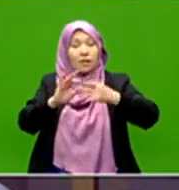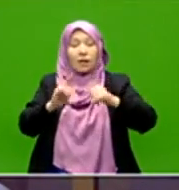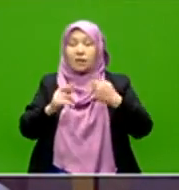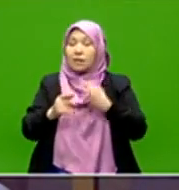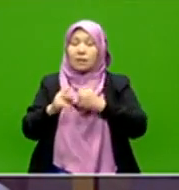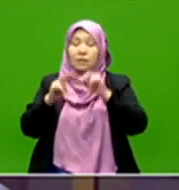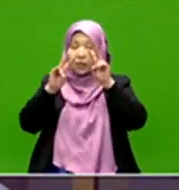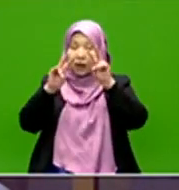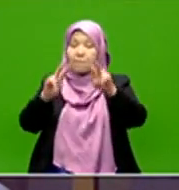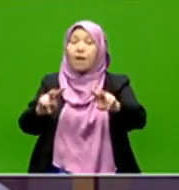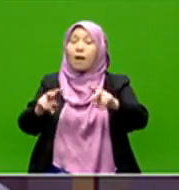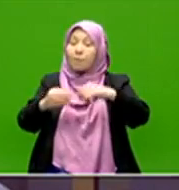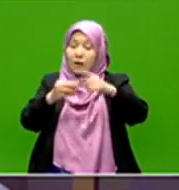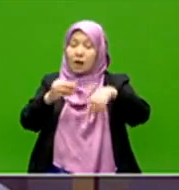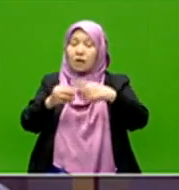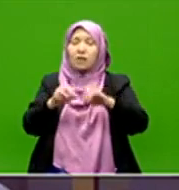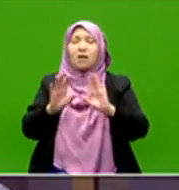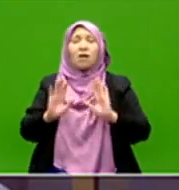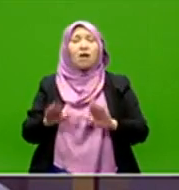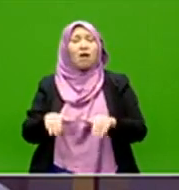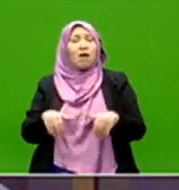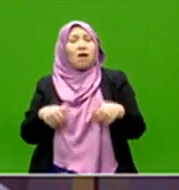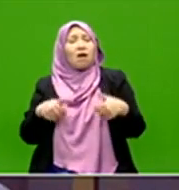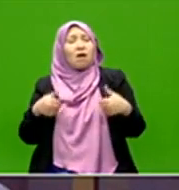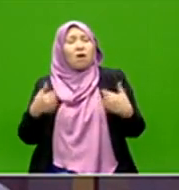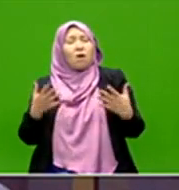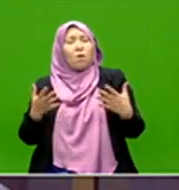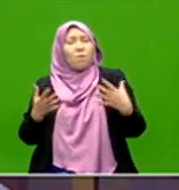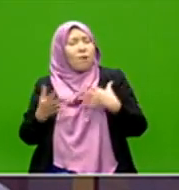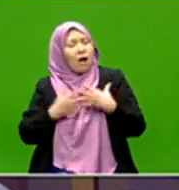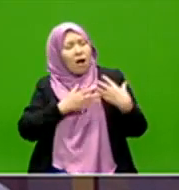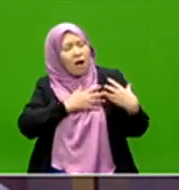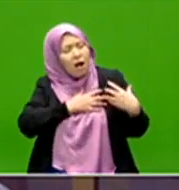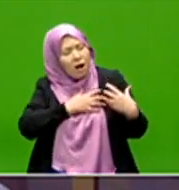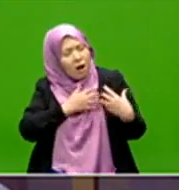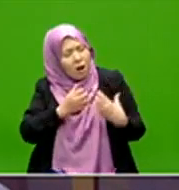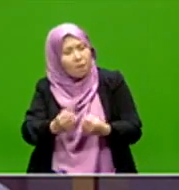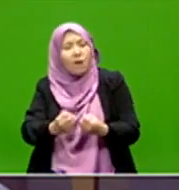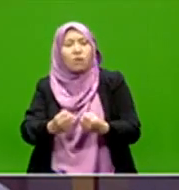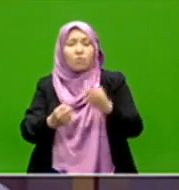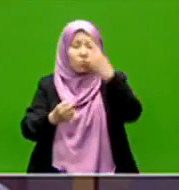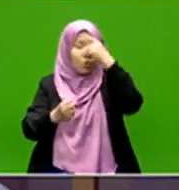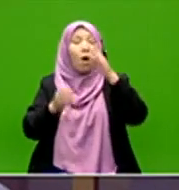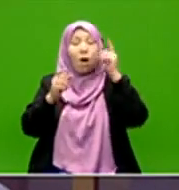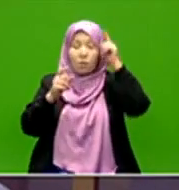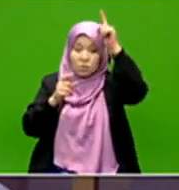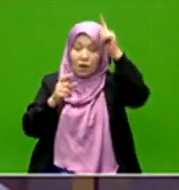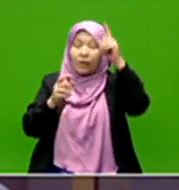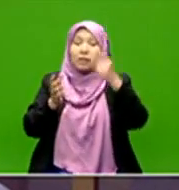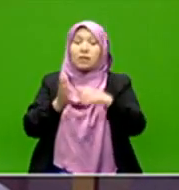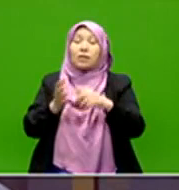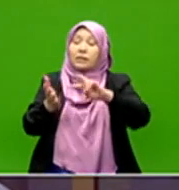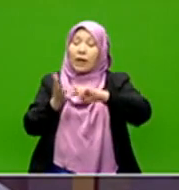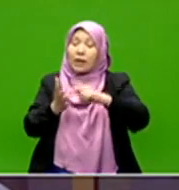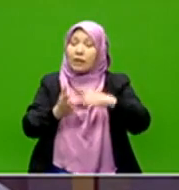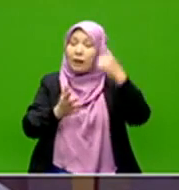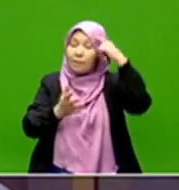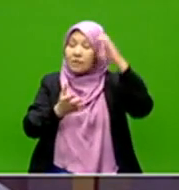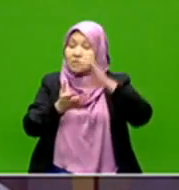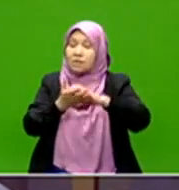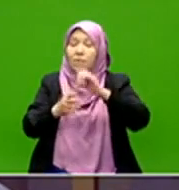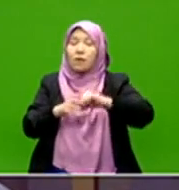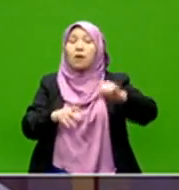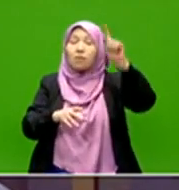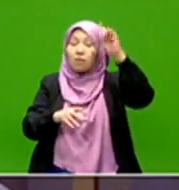nampak perkara ini, betapa mengorbankan untuk Allah ini adalah tanda takwa. Tetapi satu